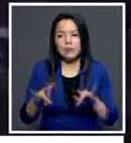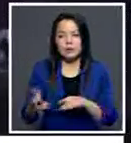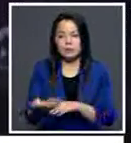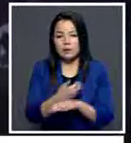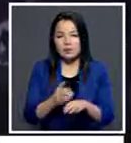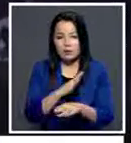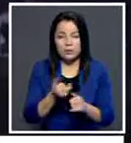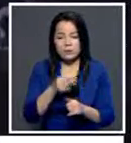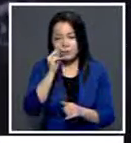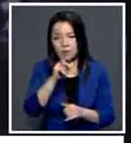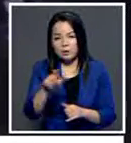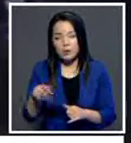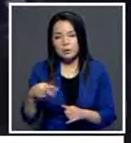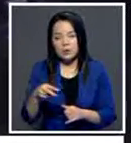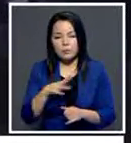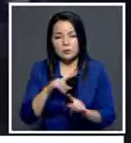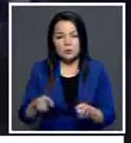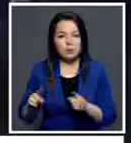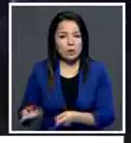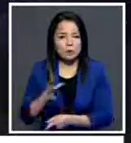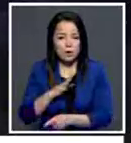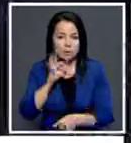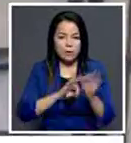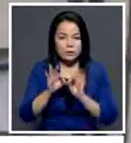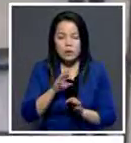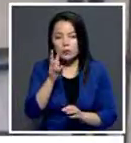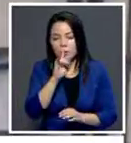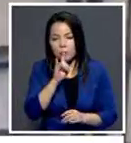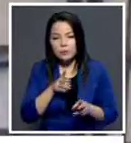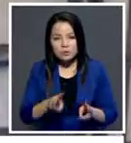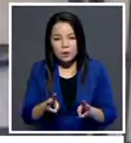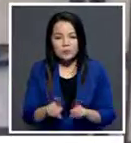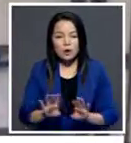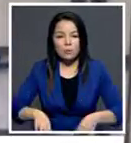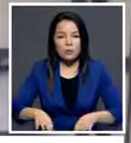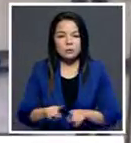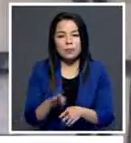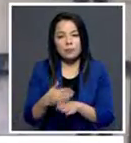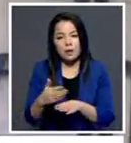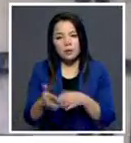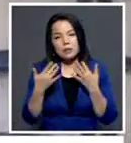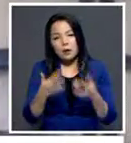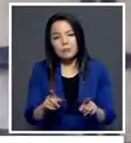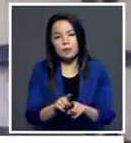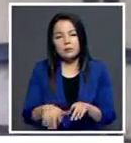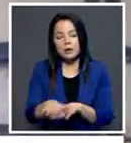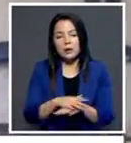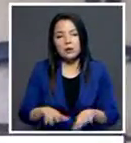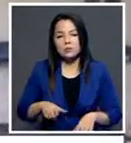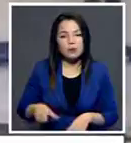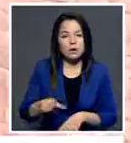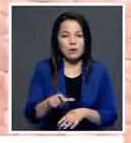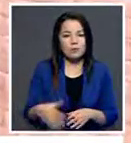тұтқындалды. Жергілікті халық дәрі-дәрмек пен тағам, көгілдір отын мен жүк машиналарының қосалқы бөлшектерін талап етіп бірнеше трассаны